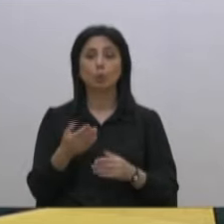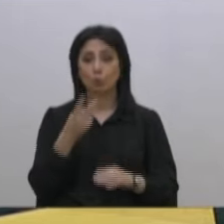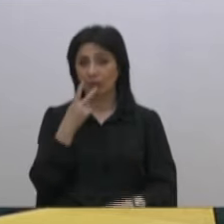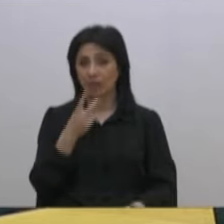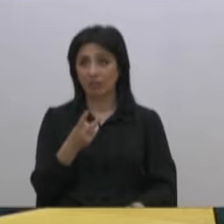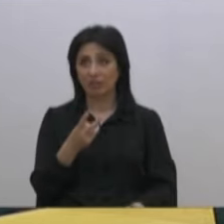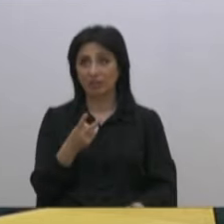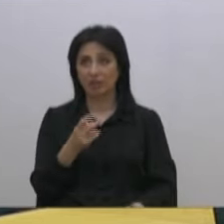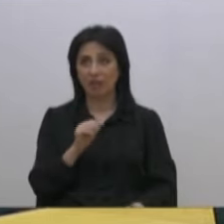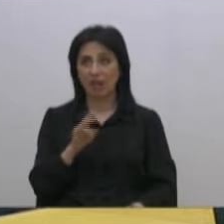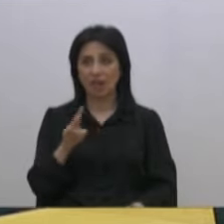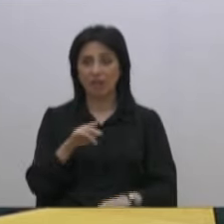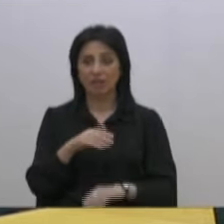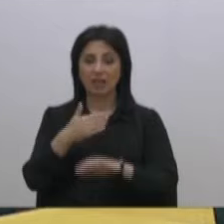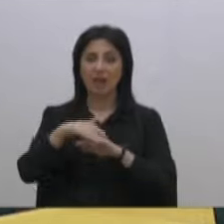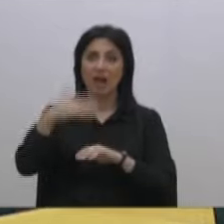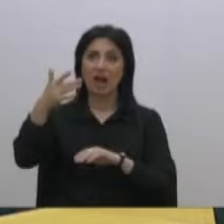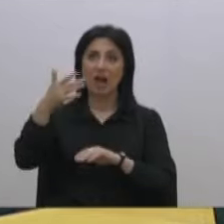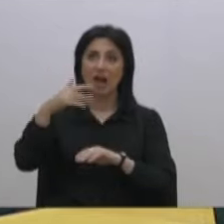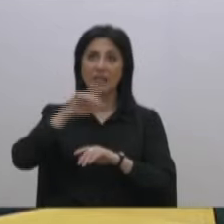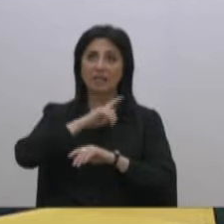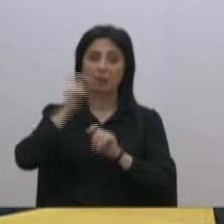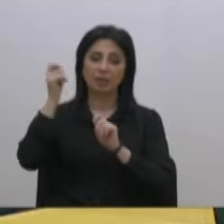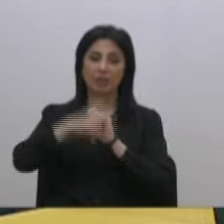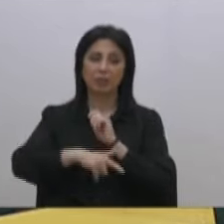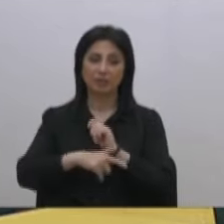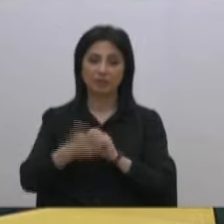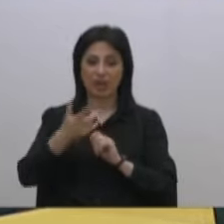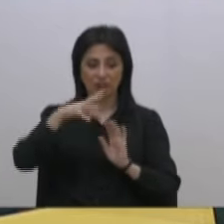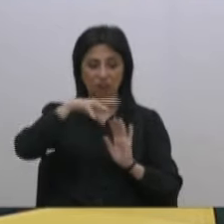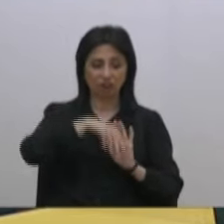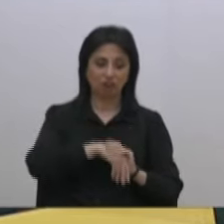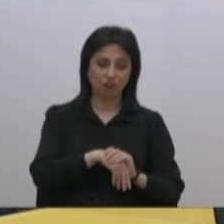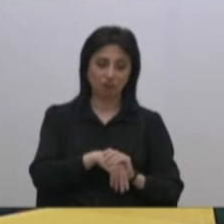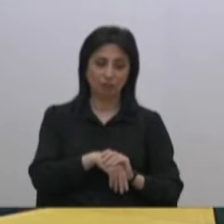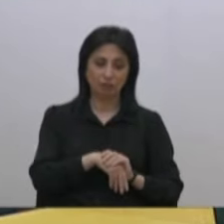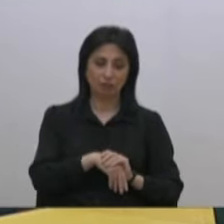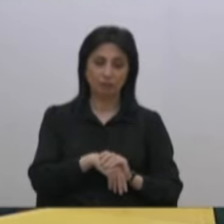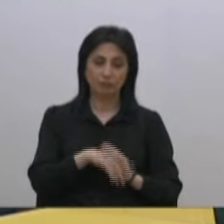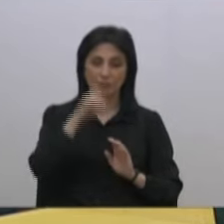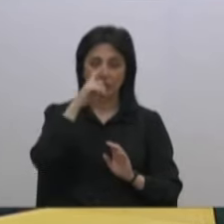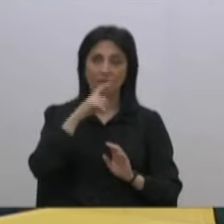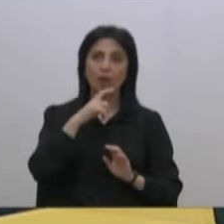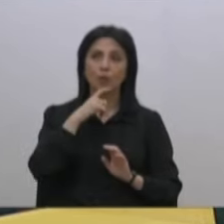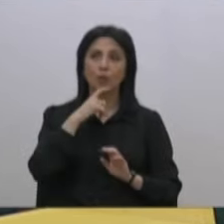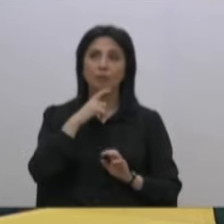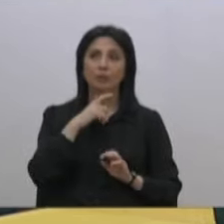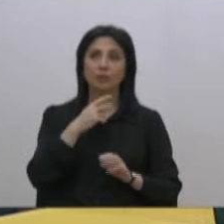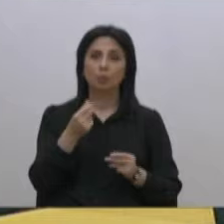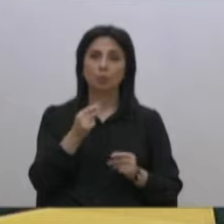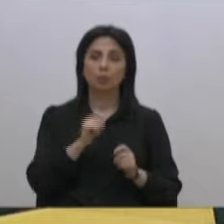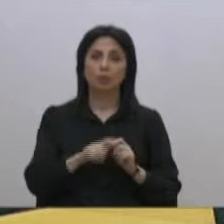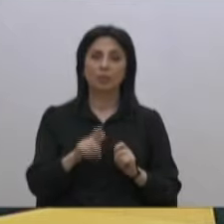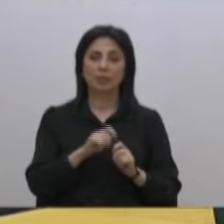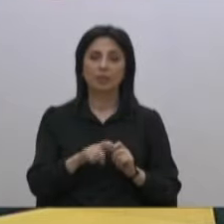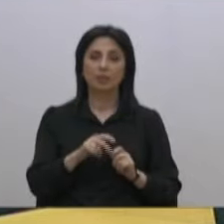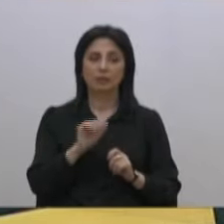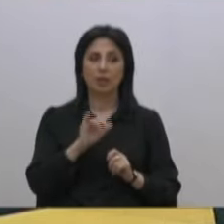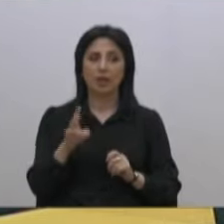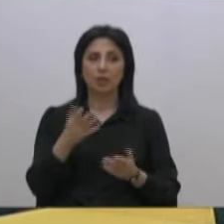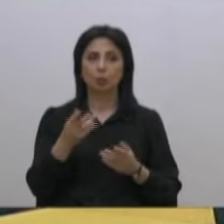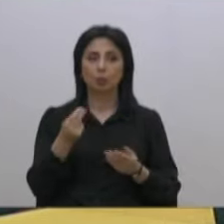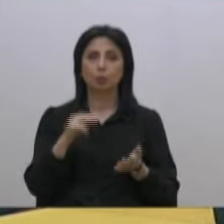გინახავთ ან გარეძალებით დაფინანსებული, ან შიდა გაუგებარი ფულით დაფინანსებული, ან